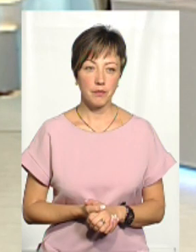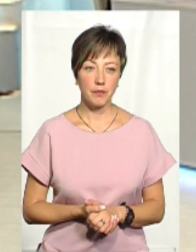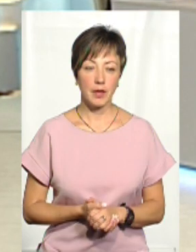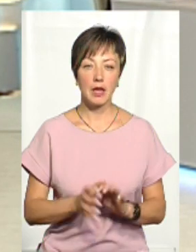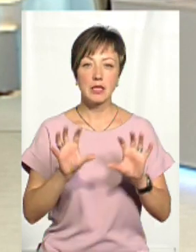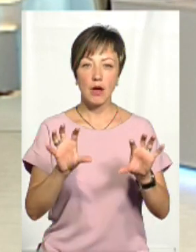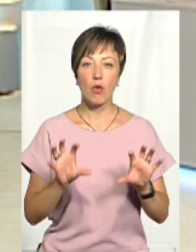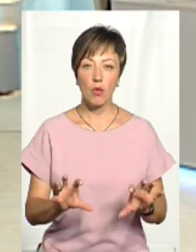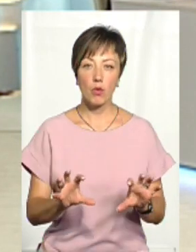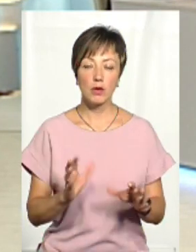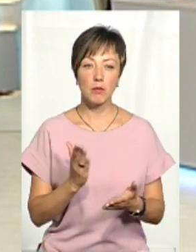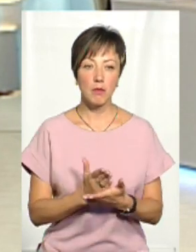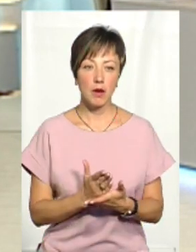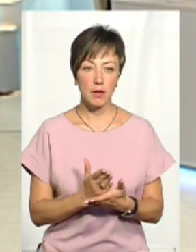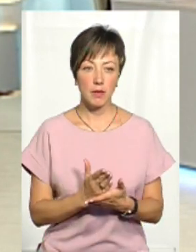Дивіться, закон має